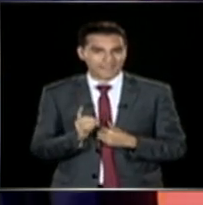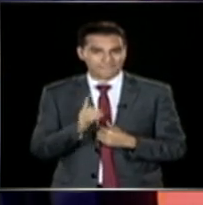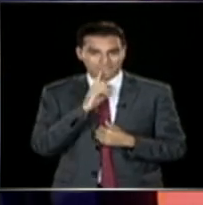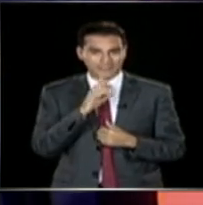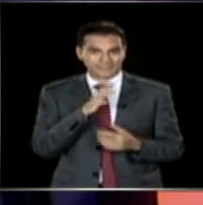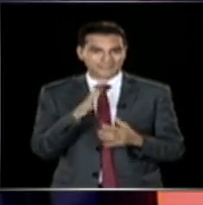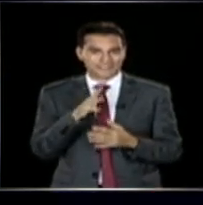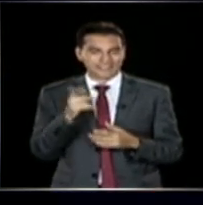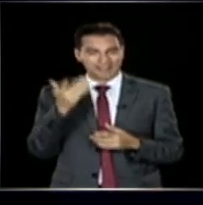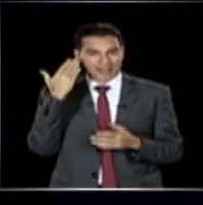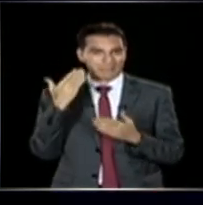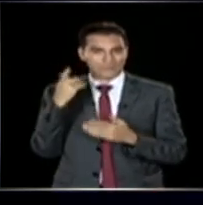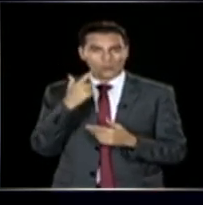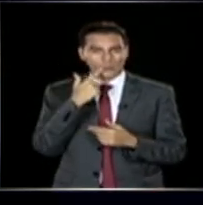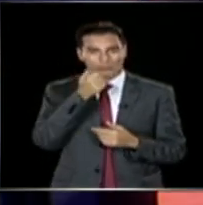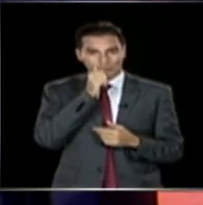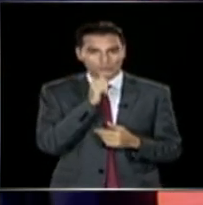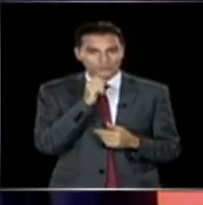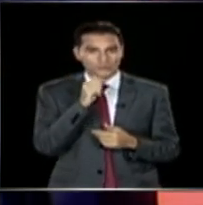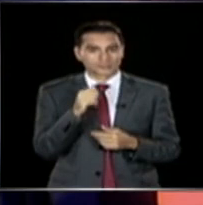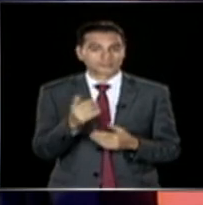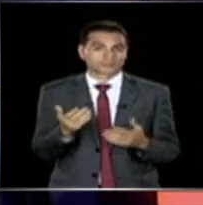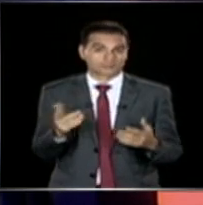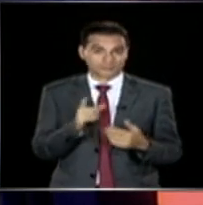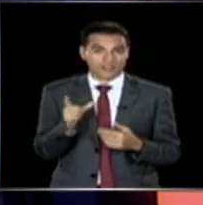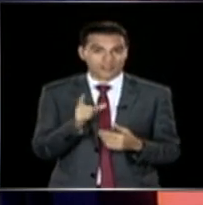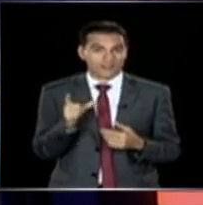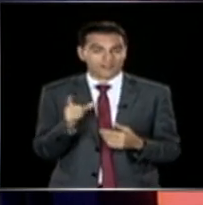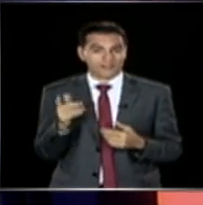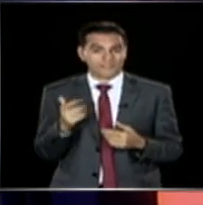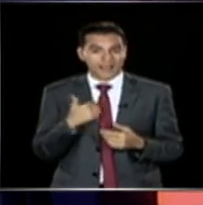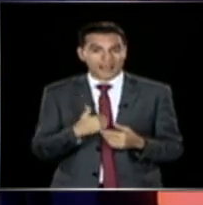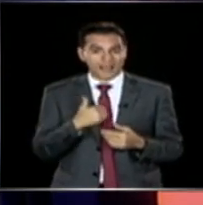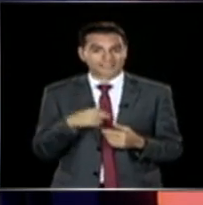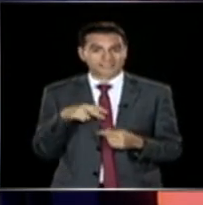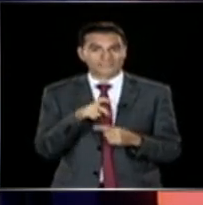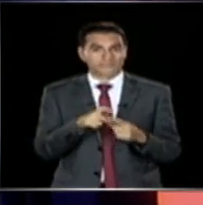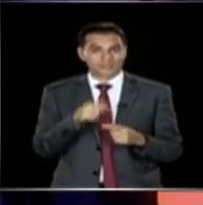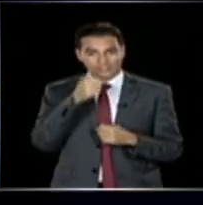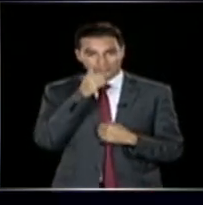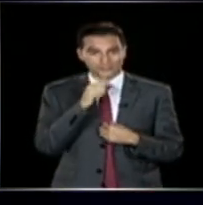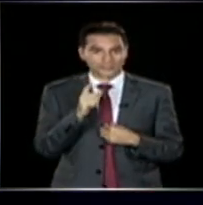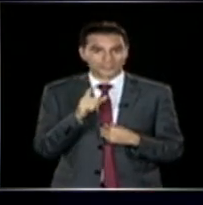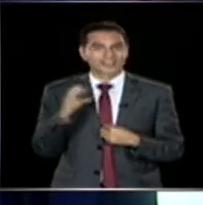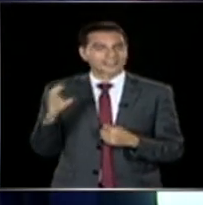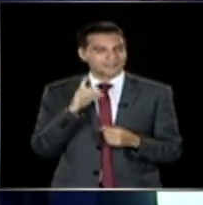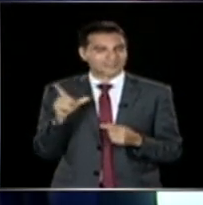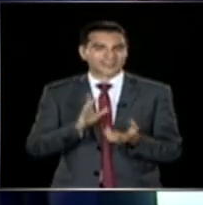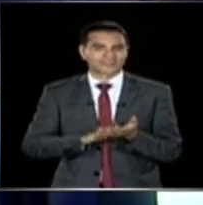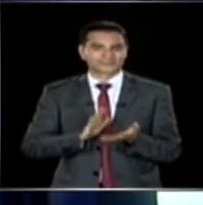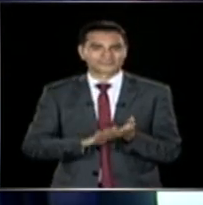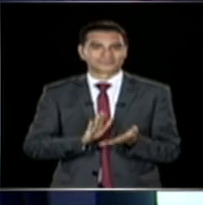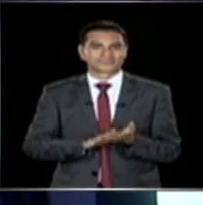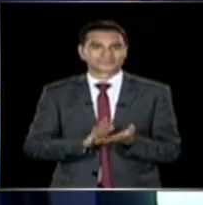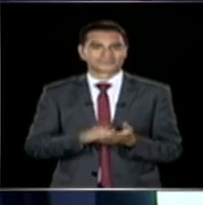بنسبة حوالي 80%. الحلقة اللي فاتت برضو قلت الصين صح، بس أنا حاسة بنسبة 80% يعني. إجابة صحيحة.